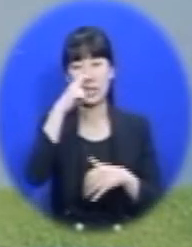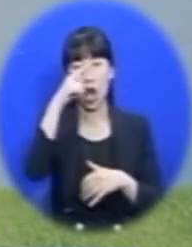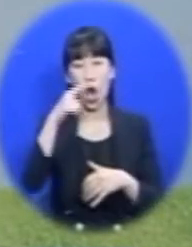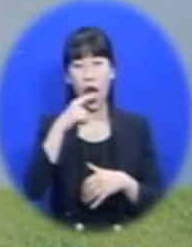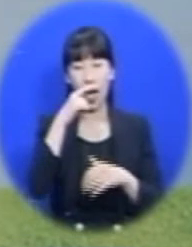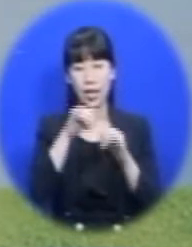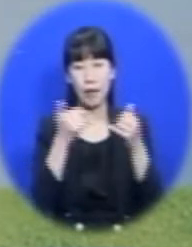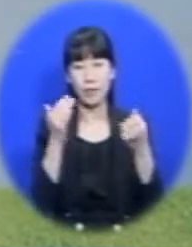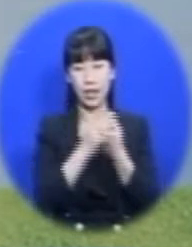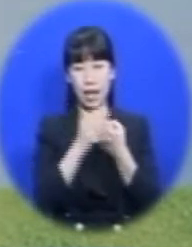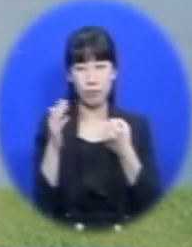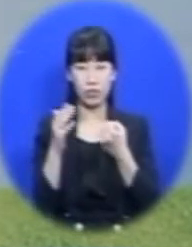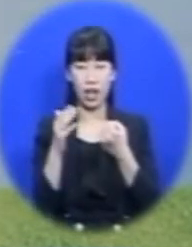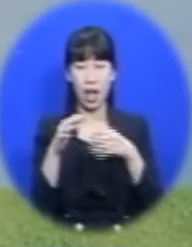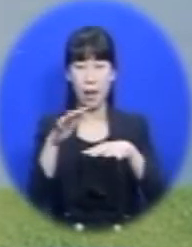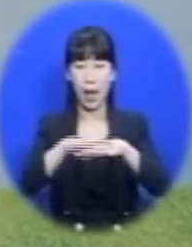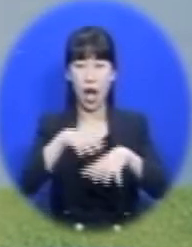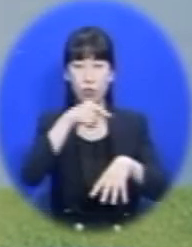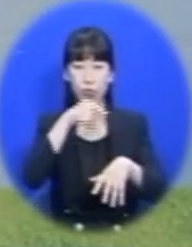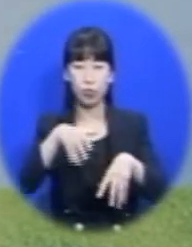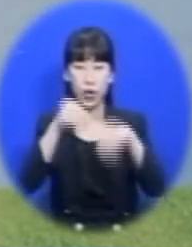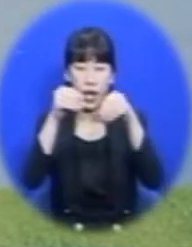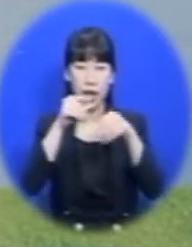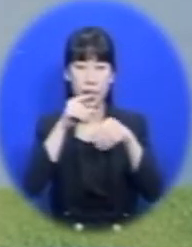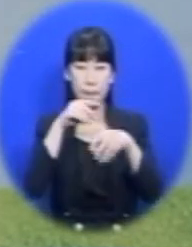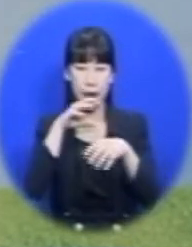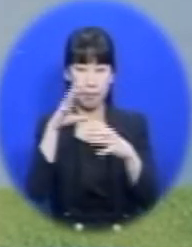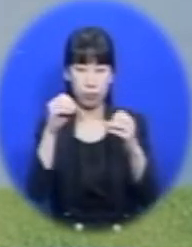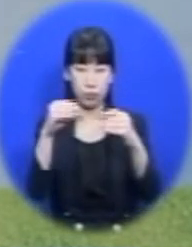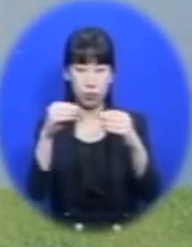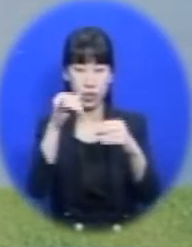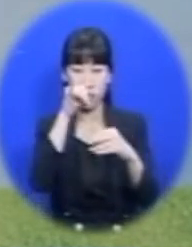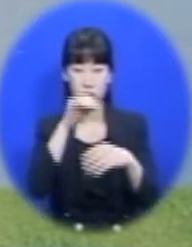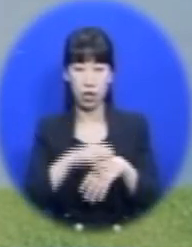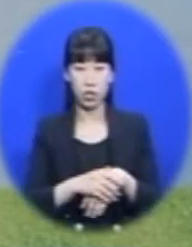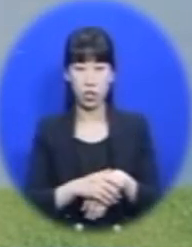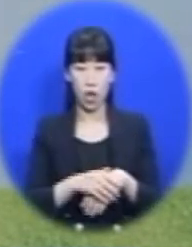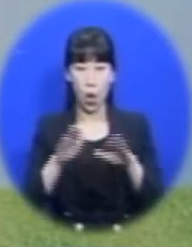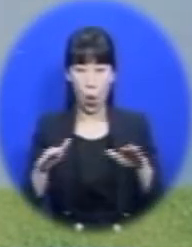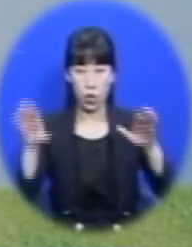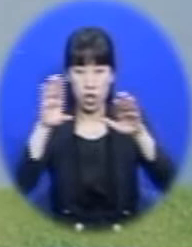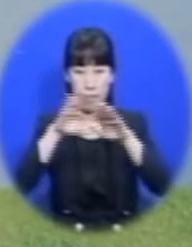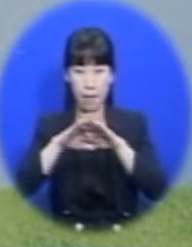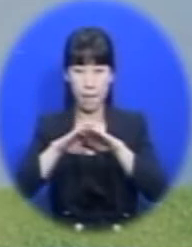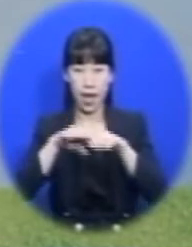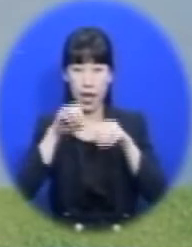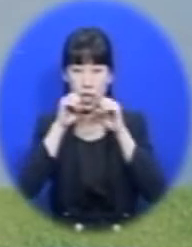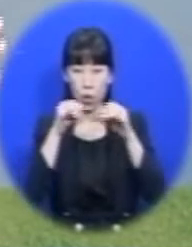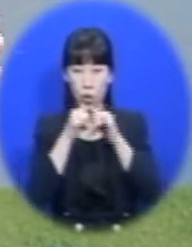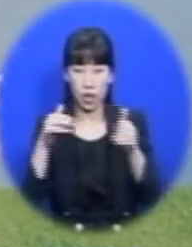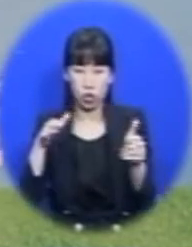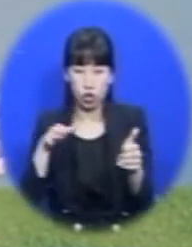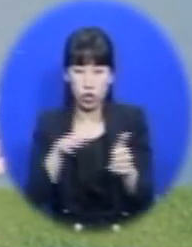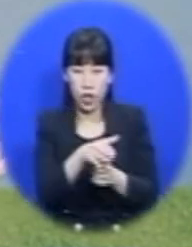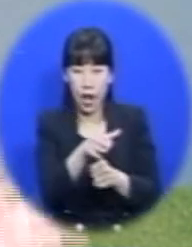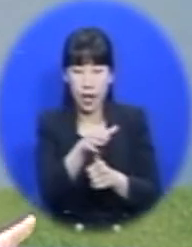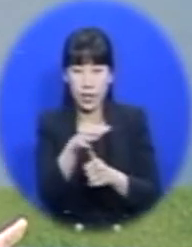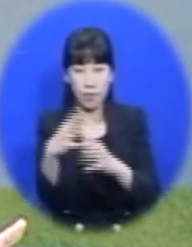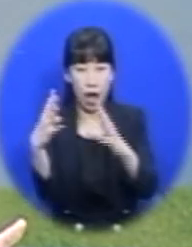때문에 신이 노했다는 거예요. 그래서 우리가 오늘 저녁에 이 서양 사람들을 다 처단하자 이런